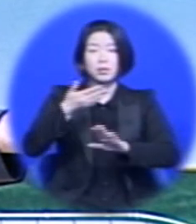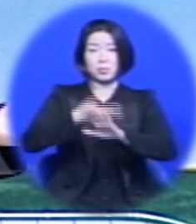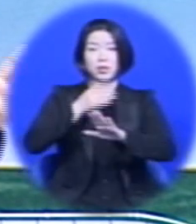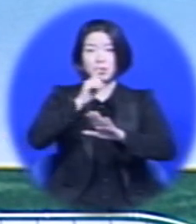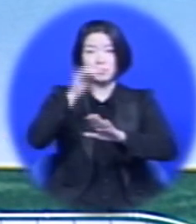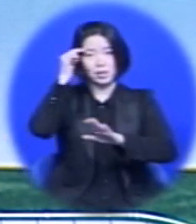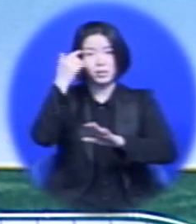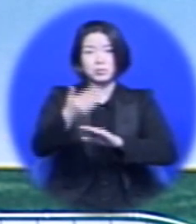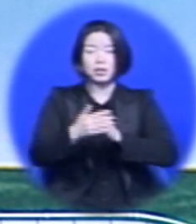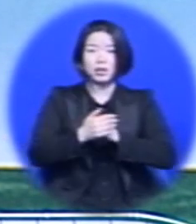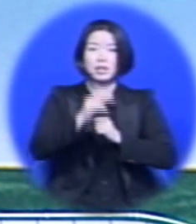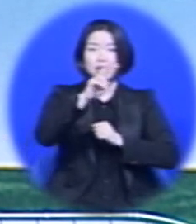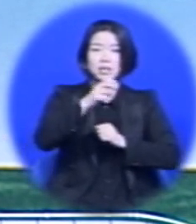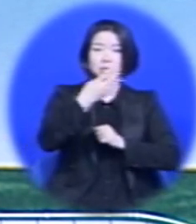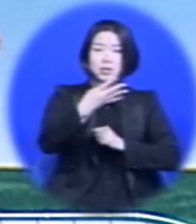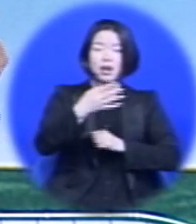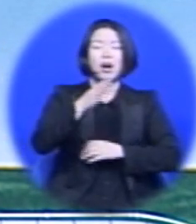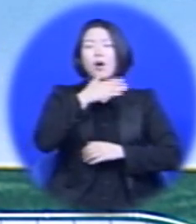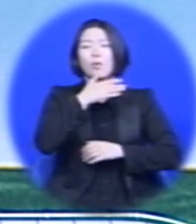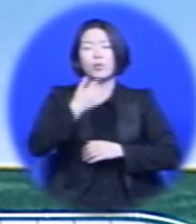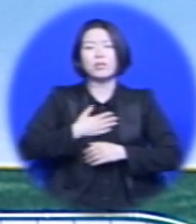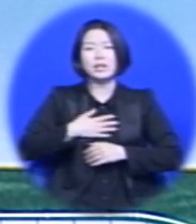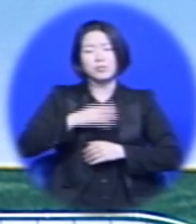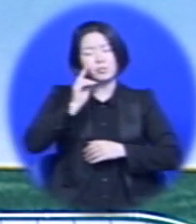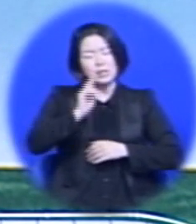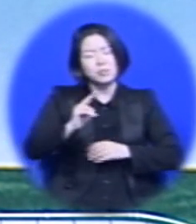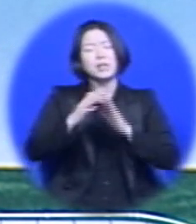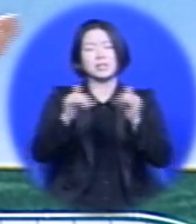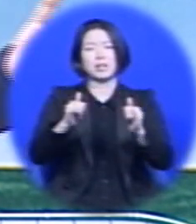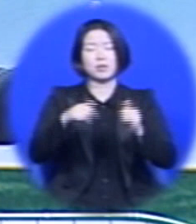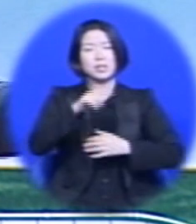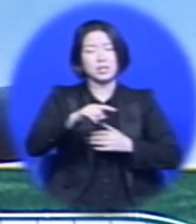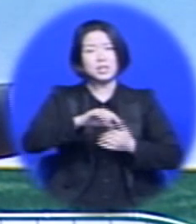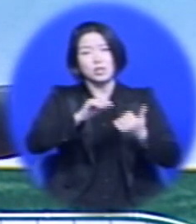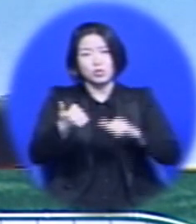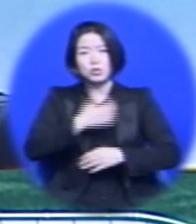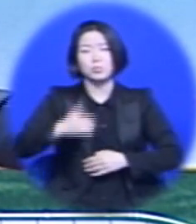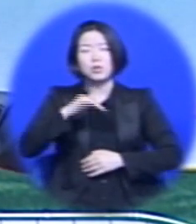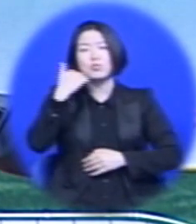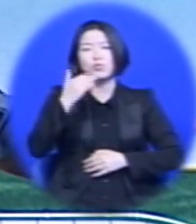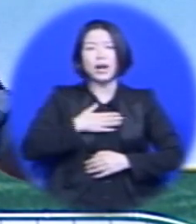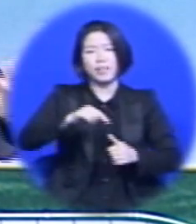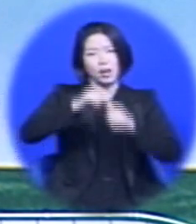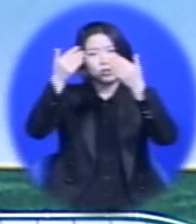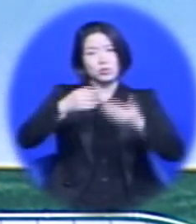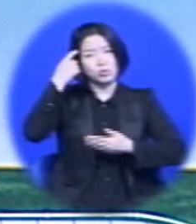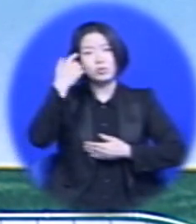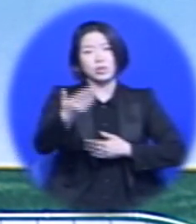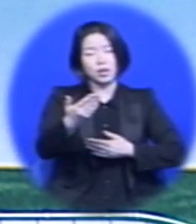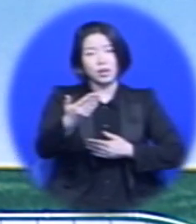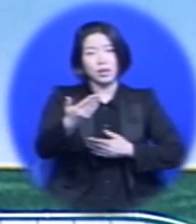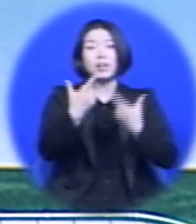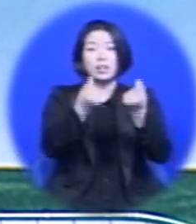아니 24절에 어 나는 비참한 사람이로다이 사망의 몸에서 누가 나를 건져내랴 이러던 사도